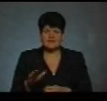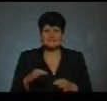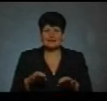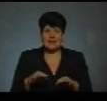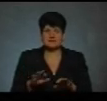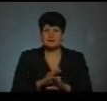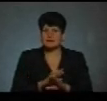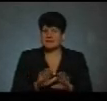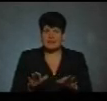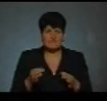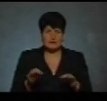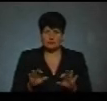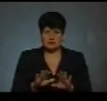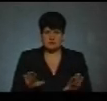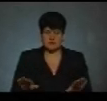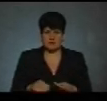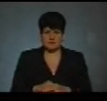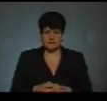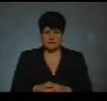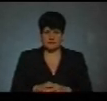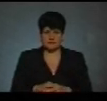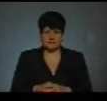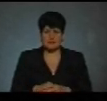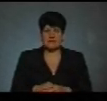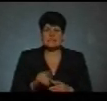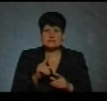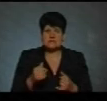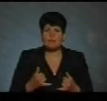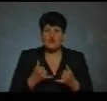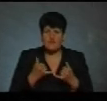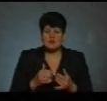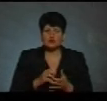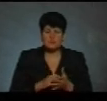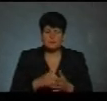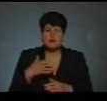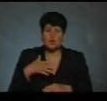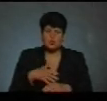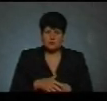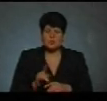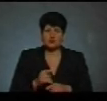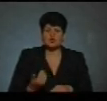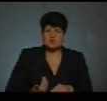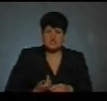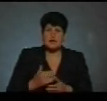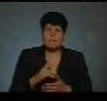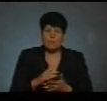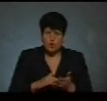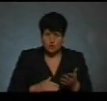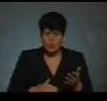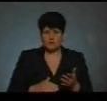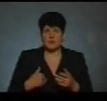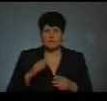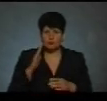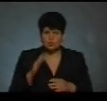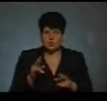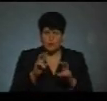не будемо випускати, мешканців Почаєва. За поважної причини ми розуміємо, що життя продовжується, ми будемо